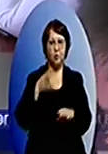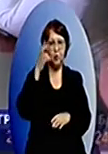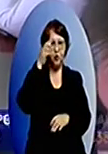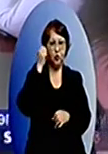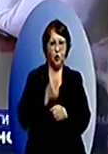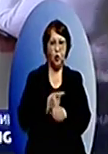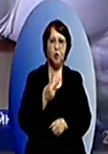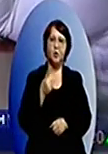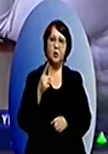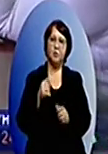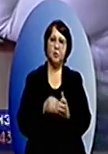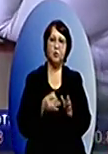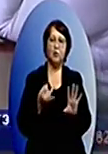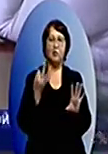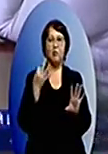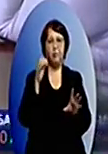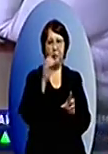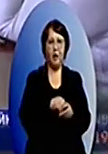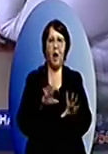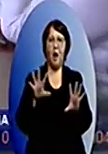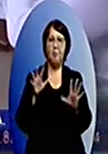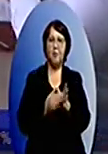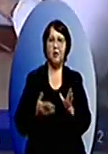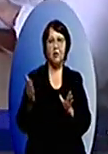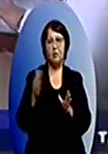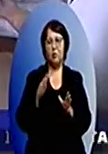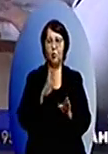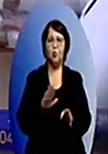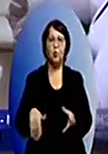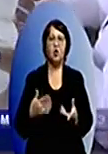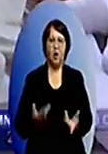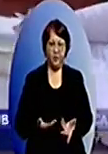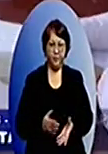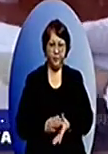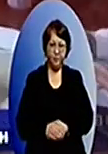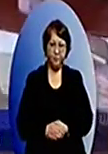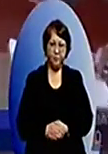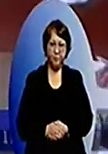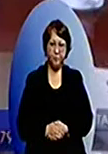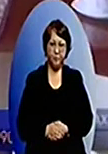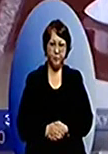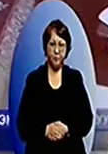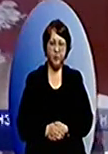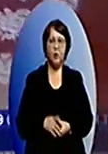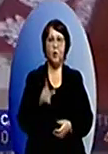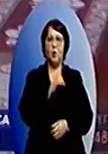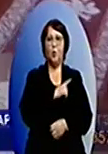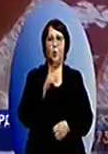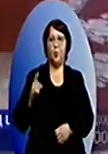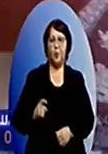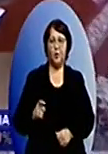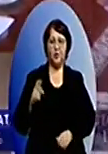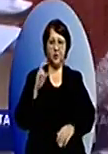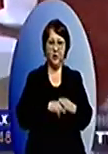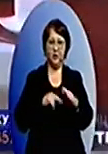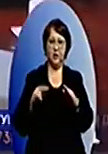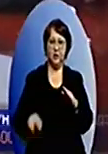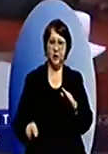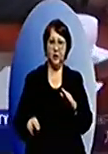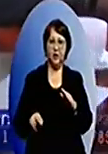хамрагдсан гэсэн хэрэг. 10,700 яах вэ? Тэгээд тэрнээс гадна нөгөө хувийн цэцэрлэгүүдээр яаж ажилла дараа нөгөө хувь